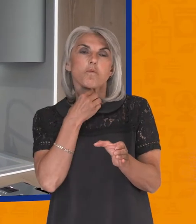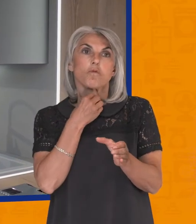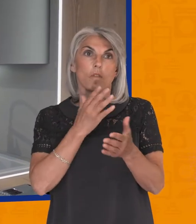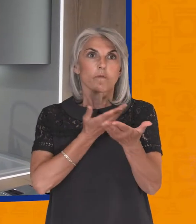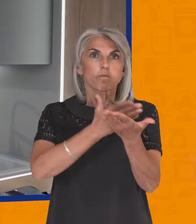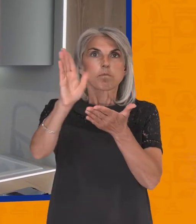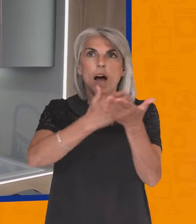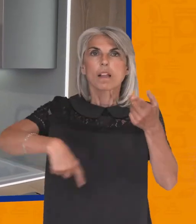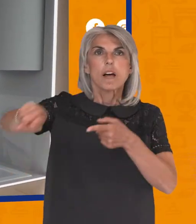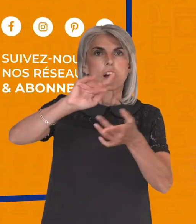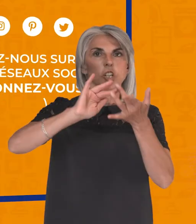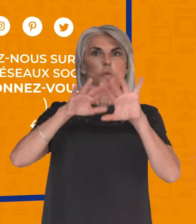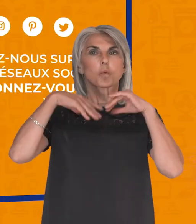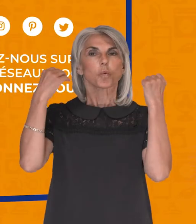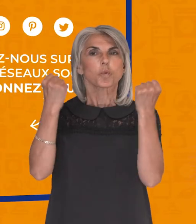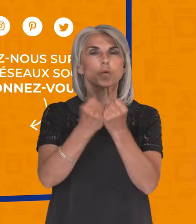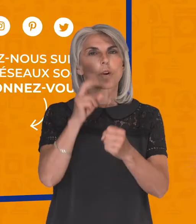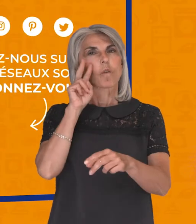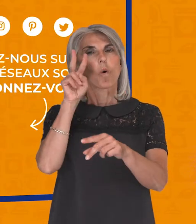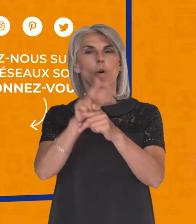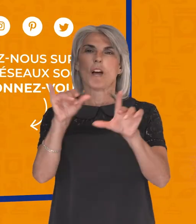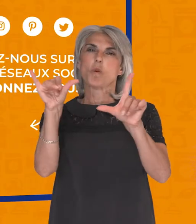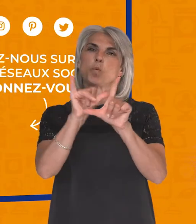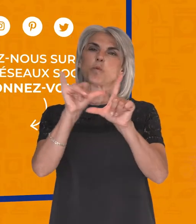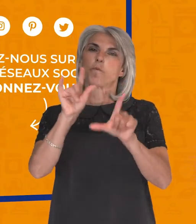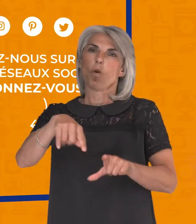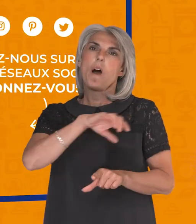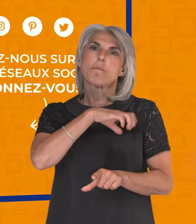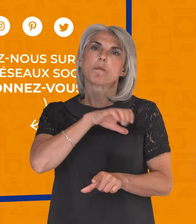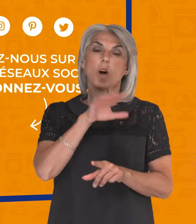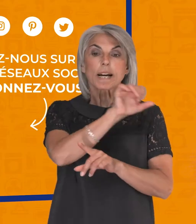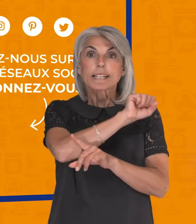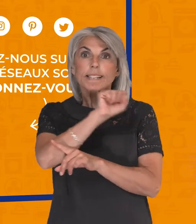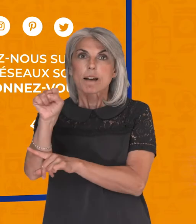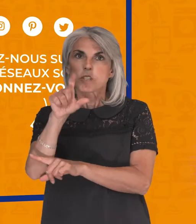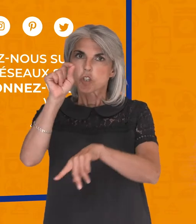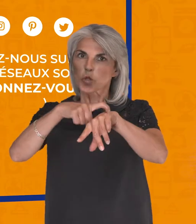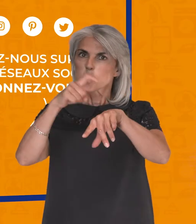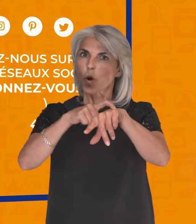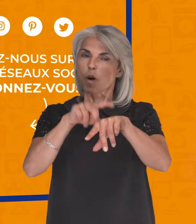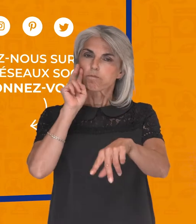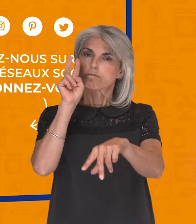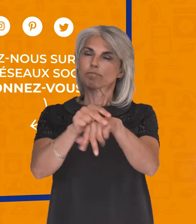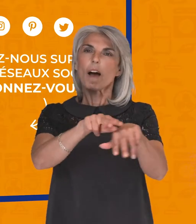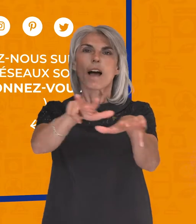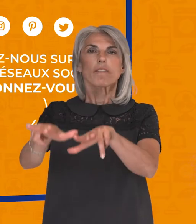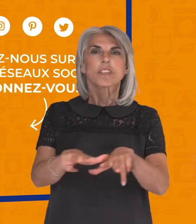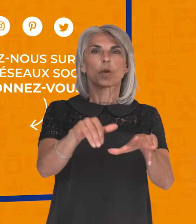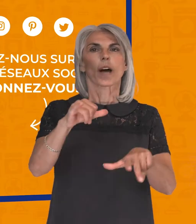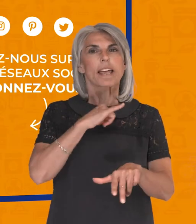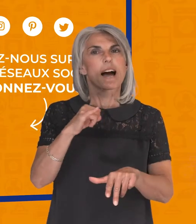ça sur vos réseaux sociaux. Abonnez-vous à notre chaîne YouTube. Une nouvelle vidéo tous les samedis vers 10h. Partagez ça sur vos réseaux sociaux